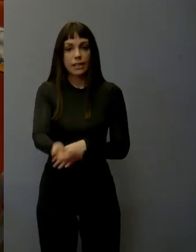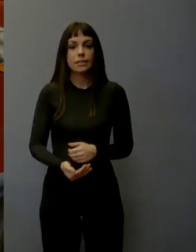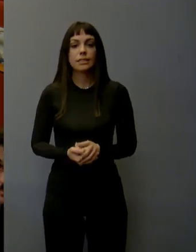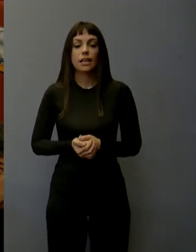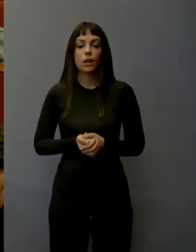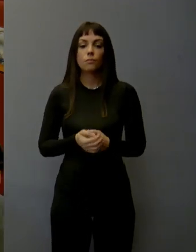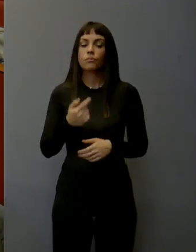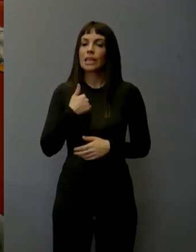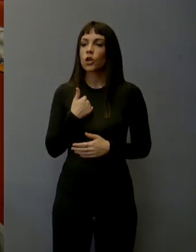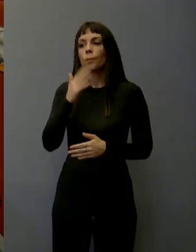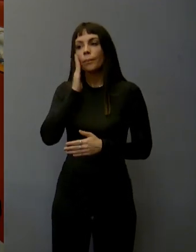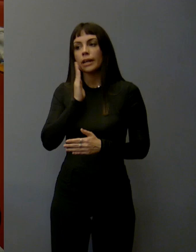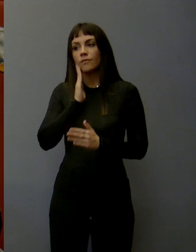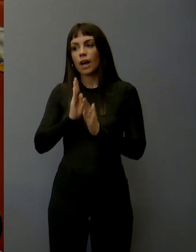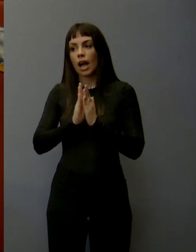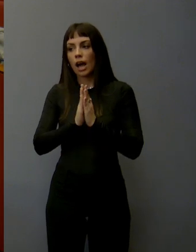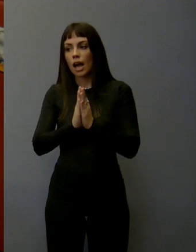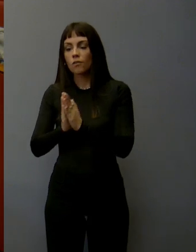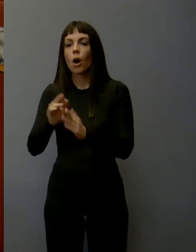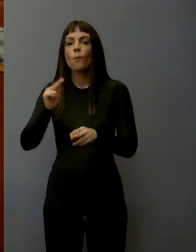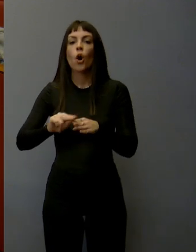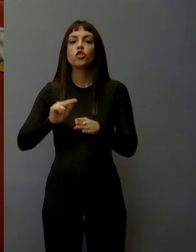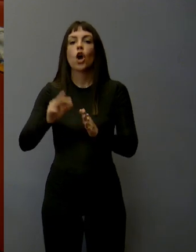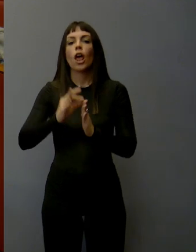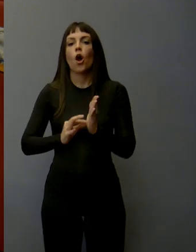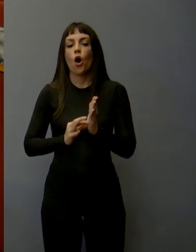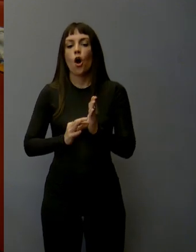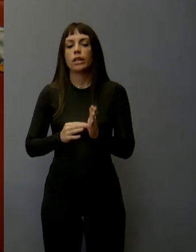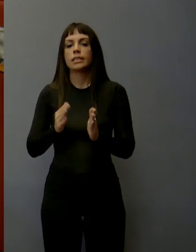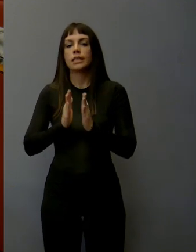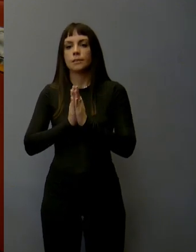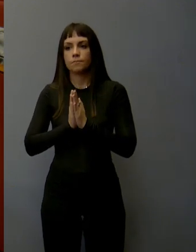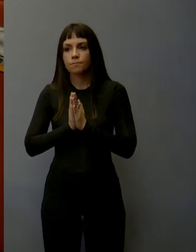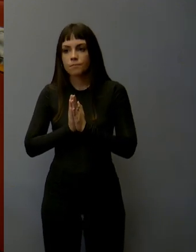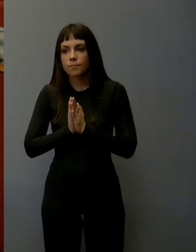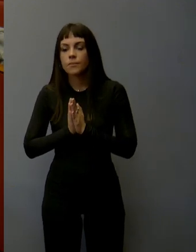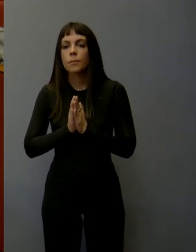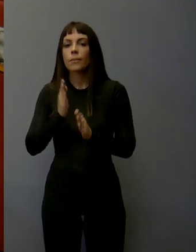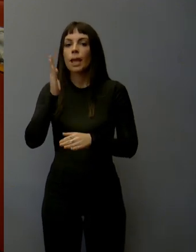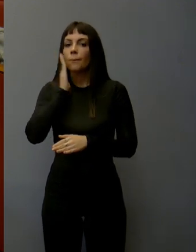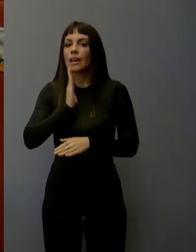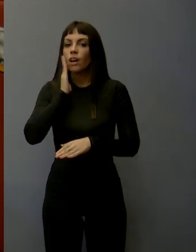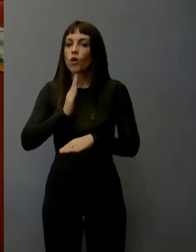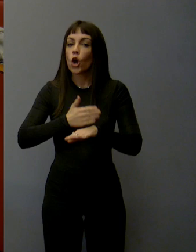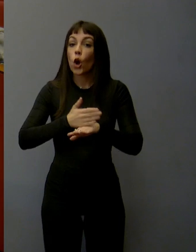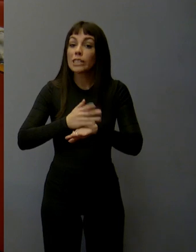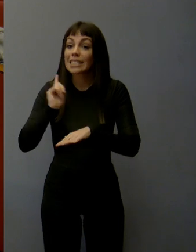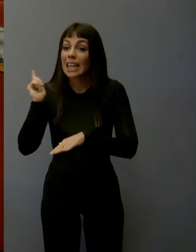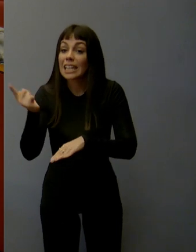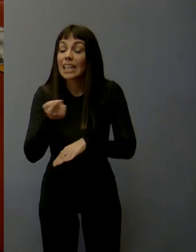io invito emozioni d'ordine invito i consiglieri cortesemente